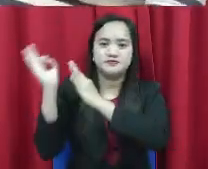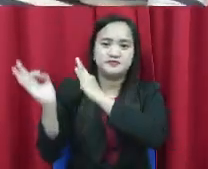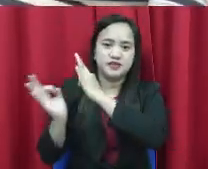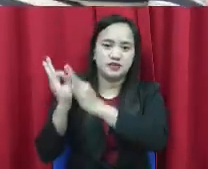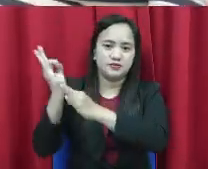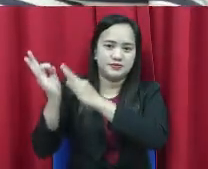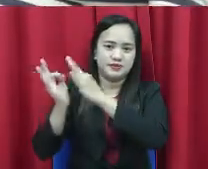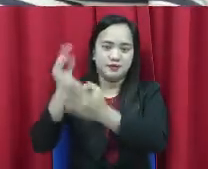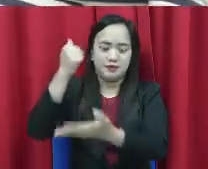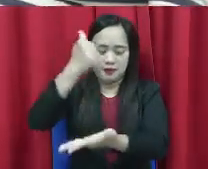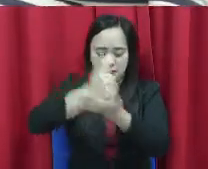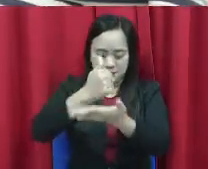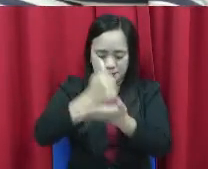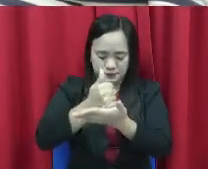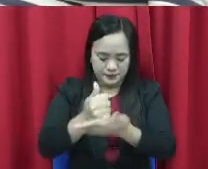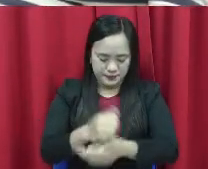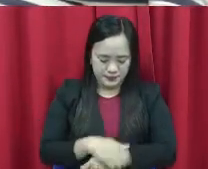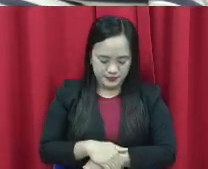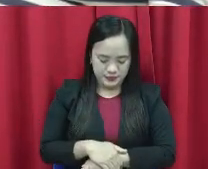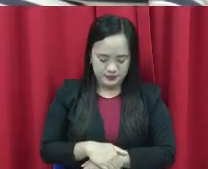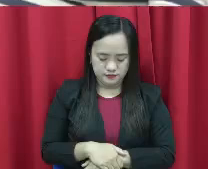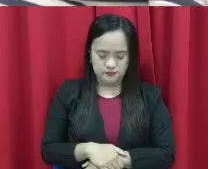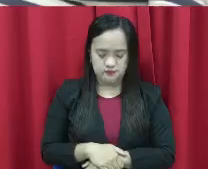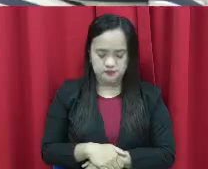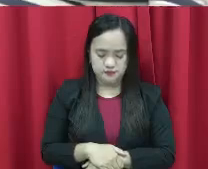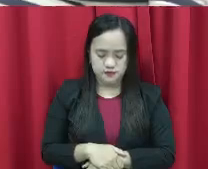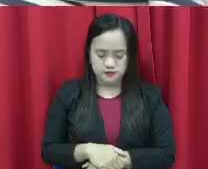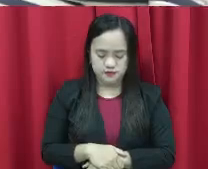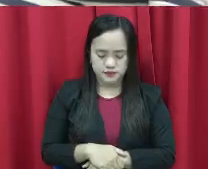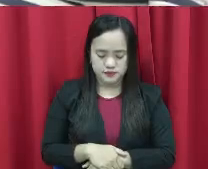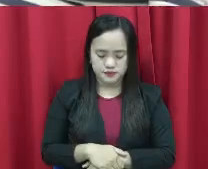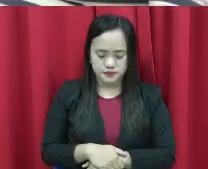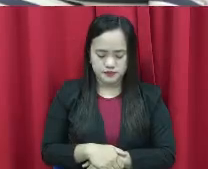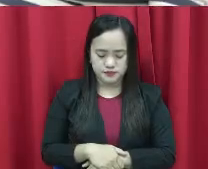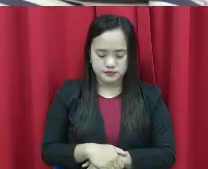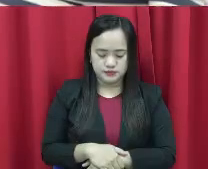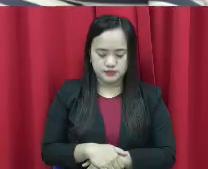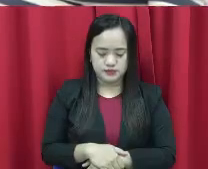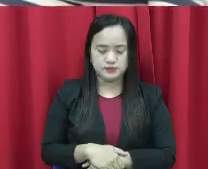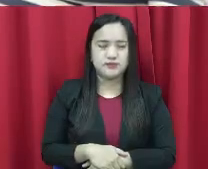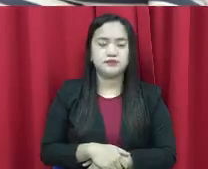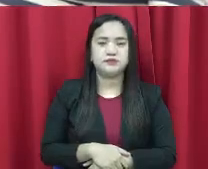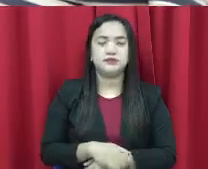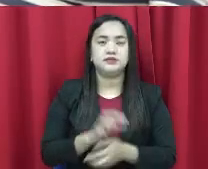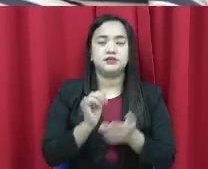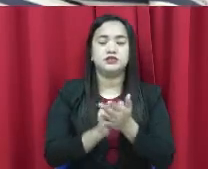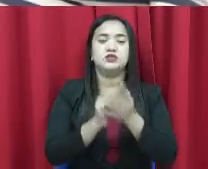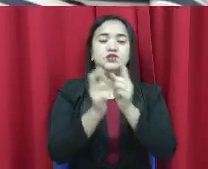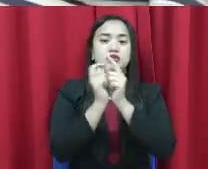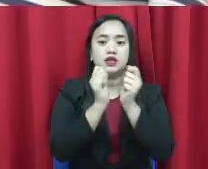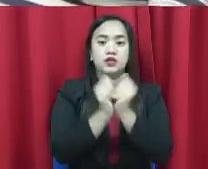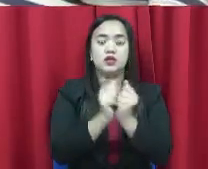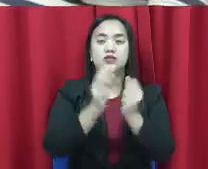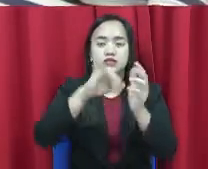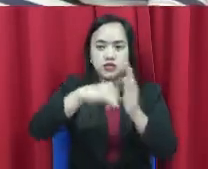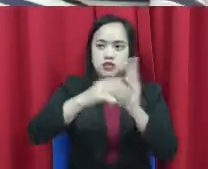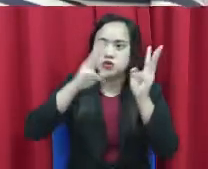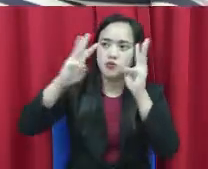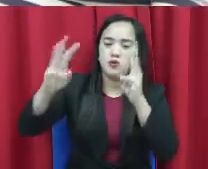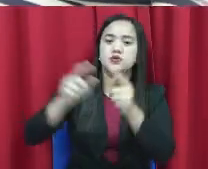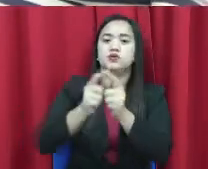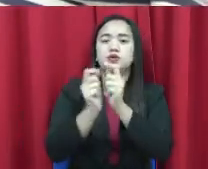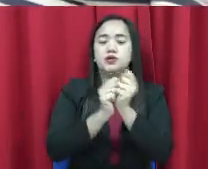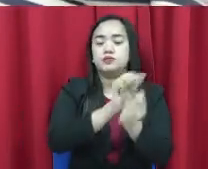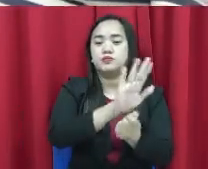ah ah magtune in po tayo Sama natin ang ating pong mga asawang babae para makapakinig at matuto